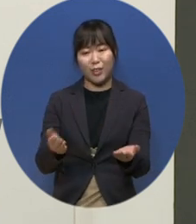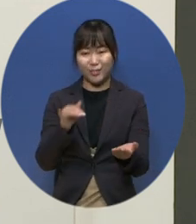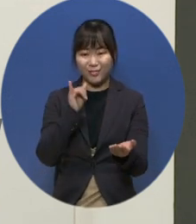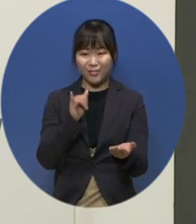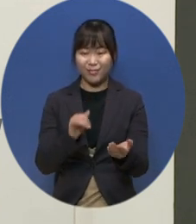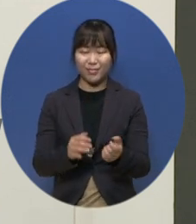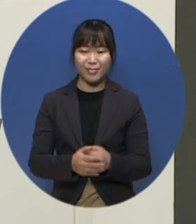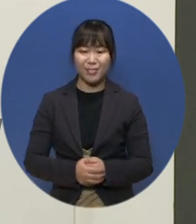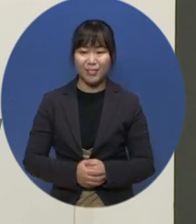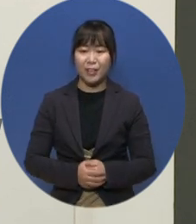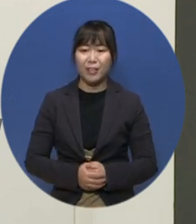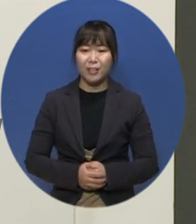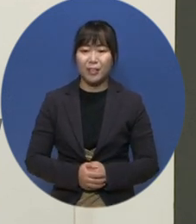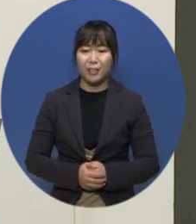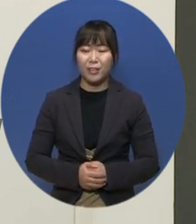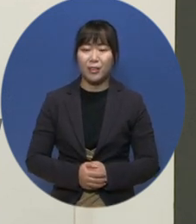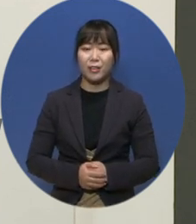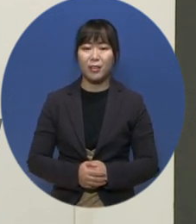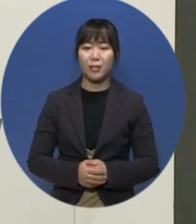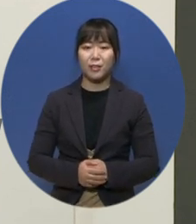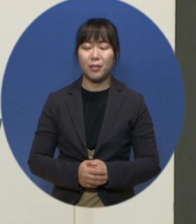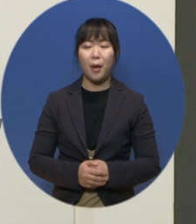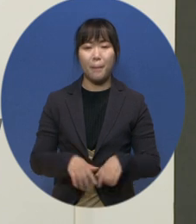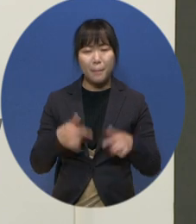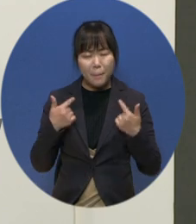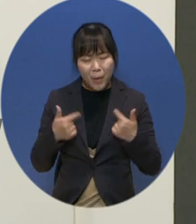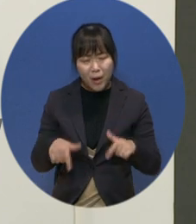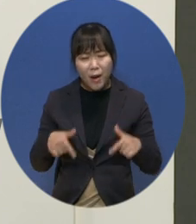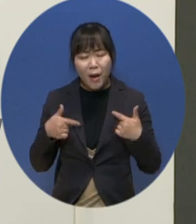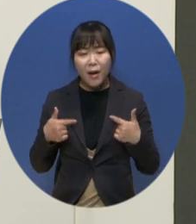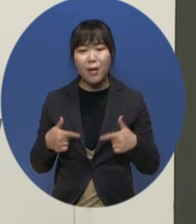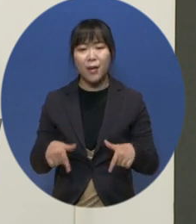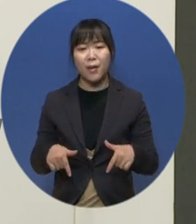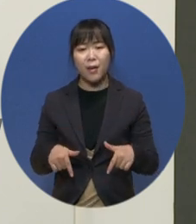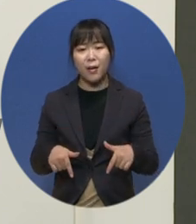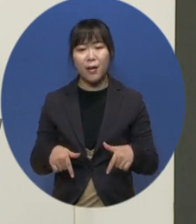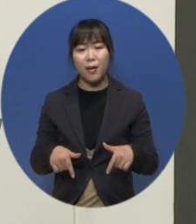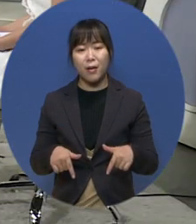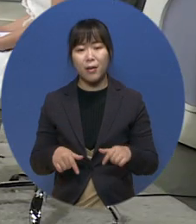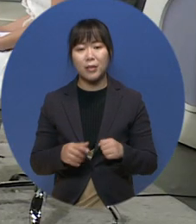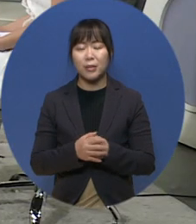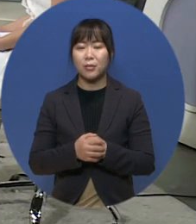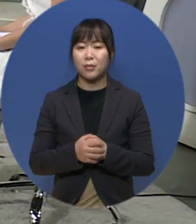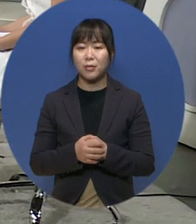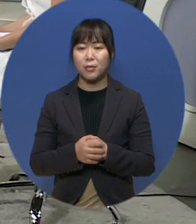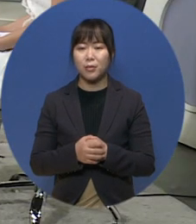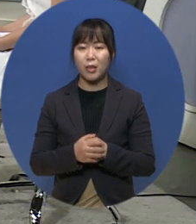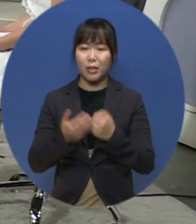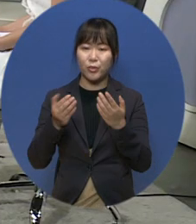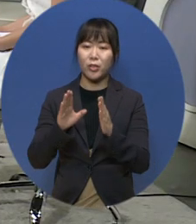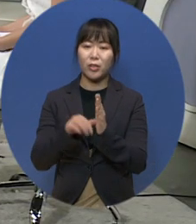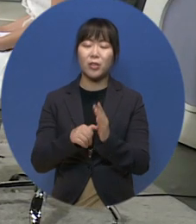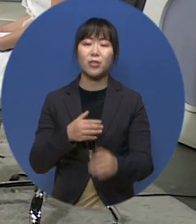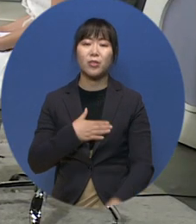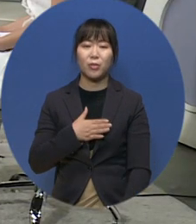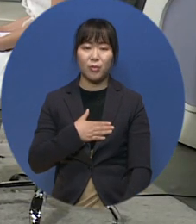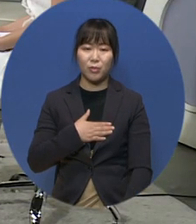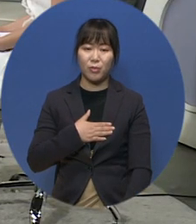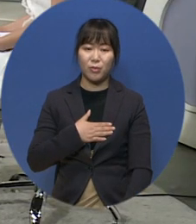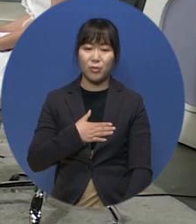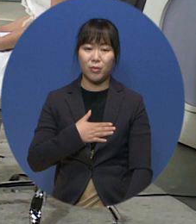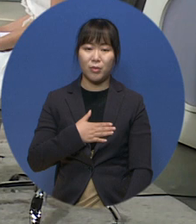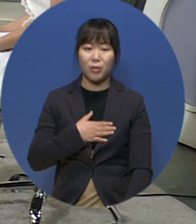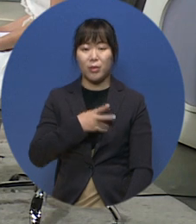잠 어느 때 잠깐? 네. 매일 매 시간마다. 쉴 때는 저 같은 경우에는 잠자는 거